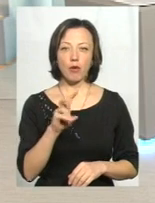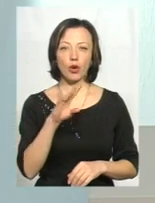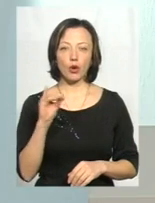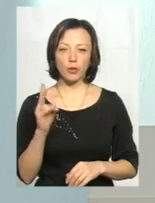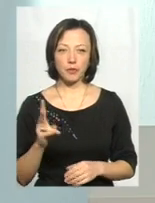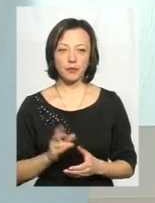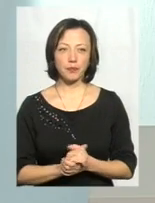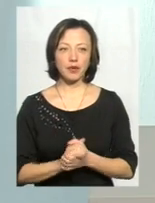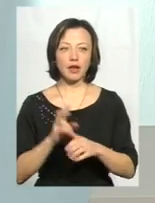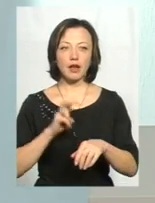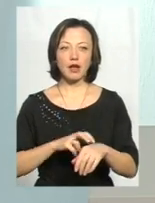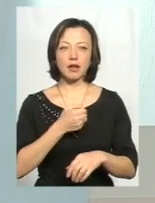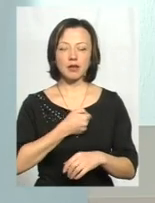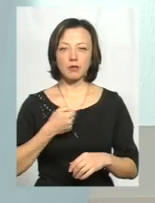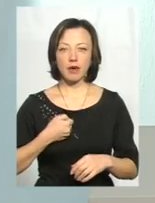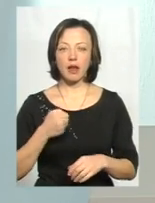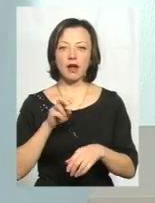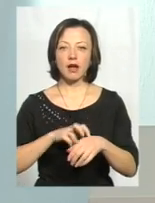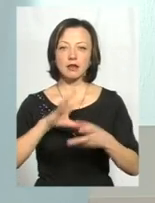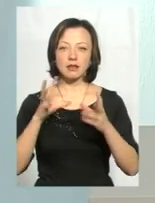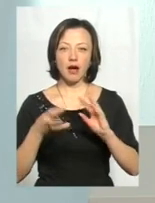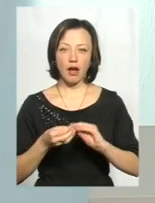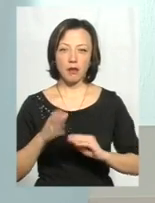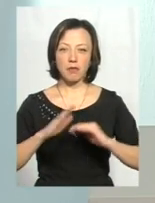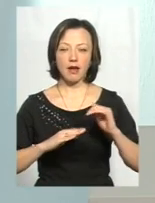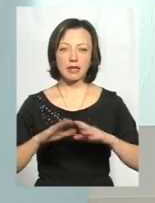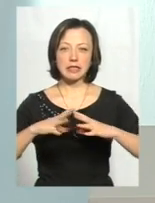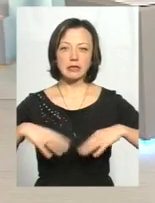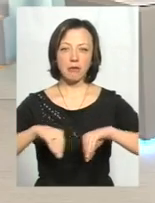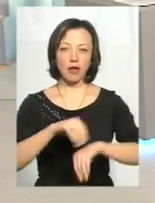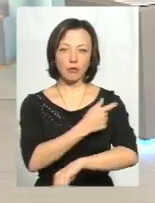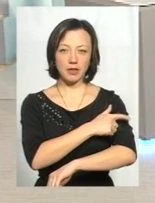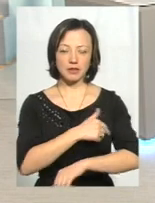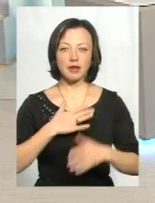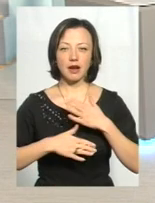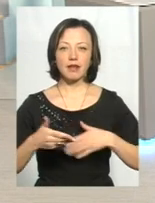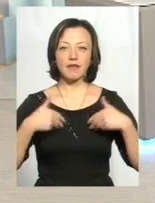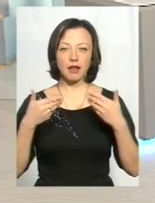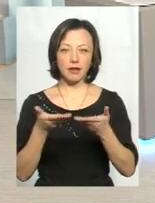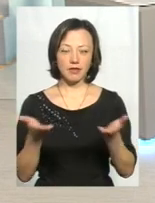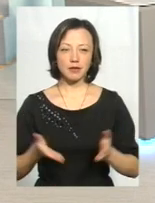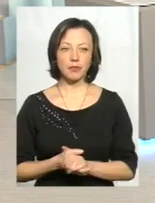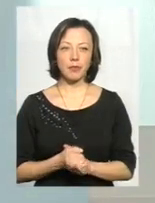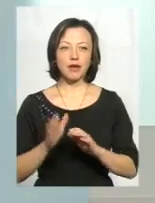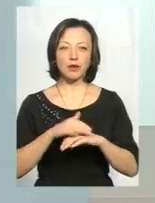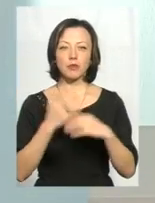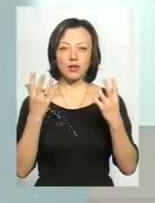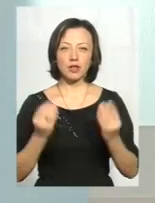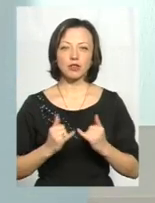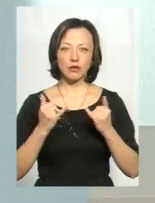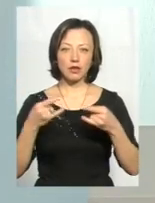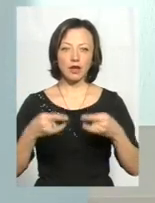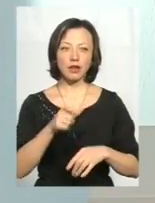дня. Лікар-терапевт, лікар загальної практики сімейної медицини. Раді вітати вас у цій студії. Доброго дня, шановні